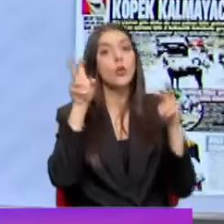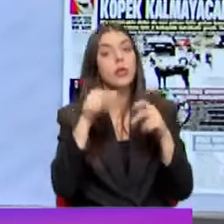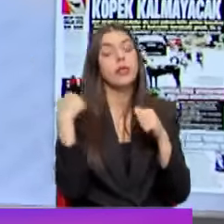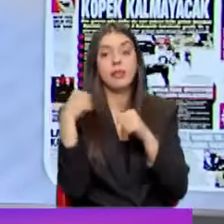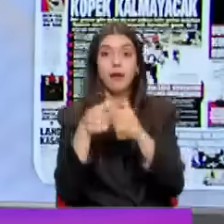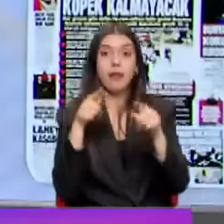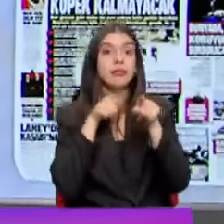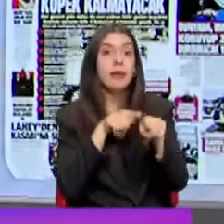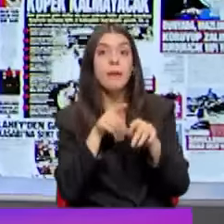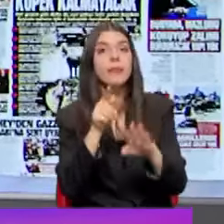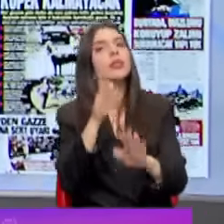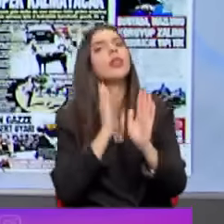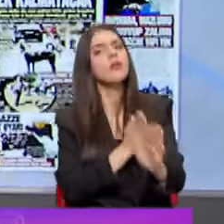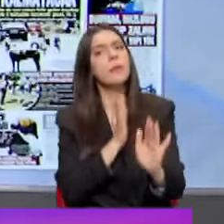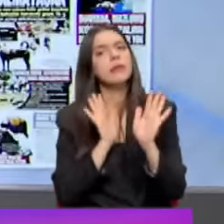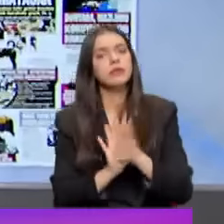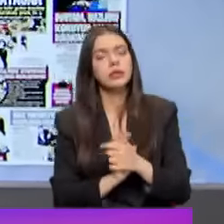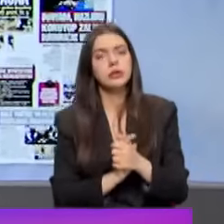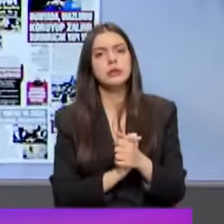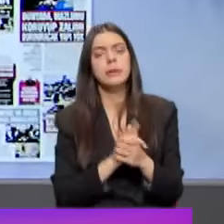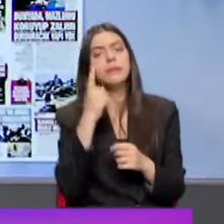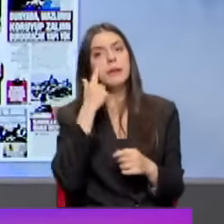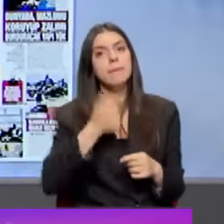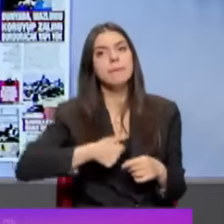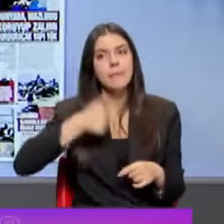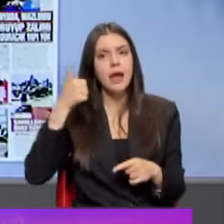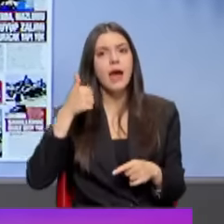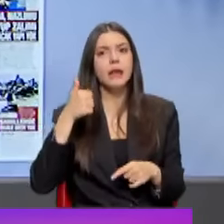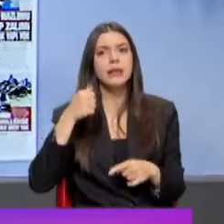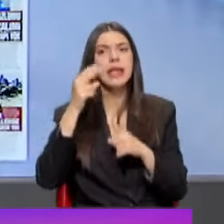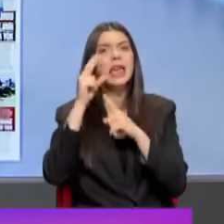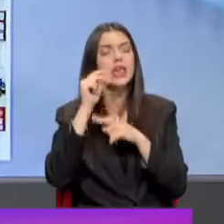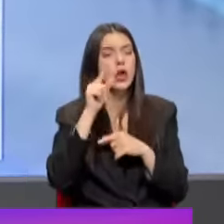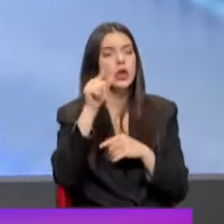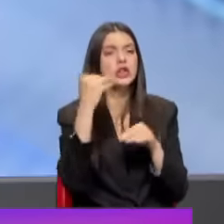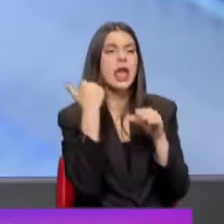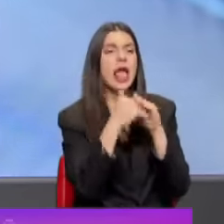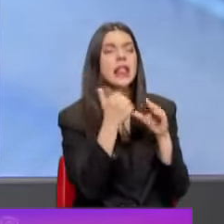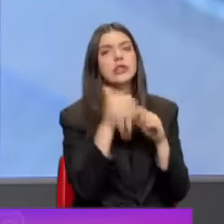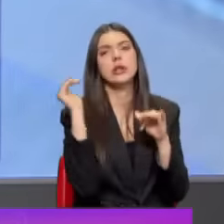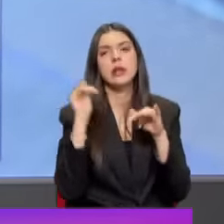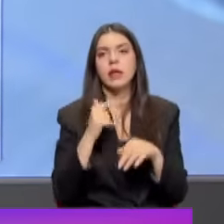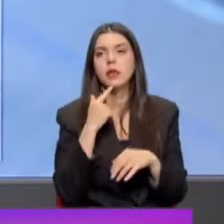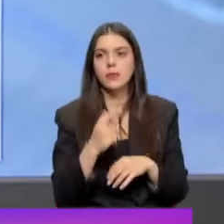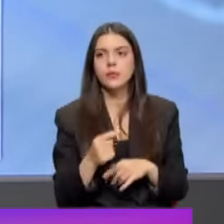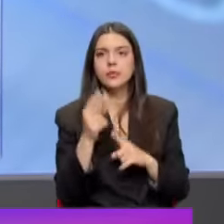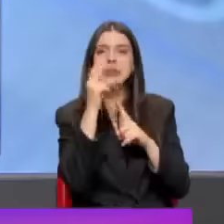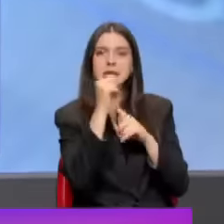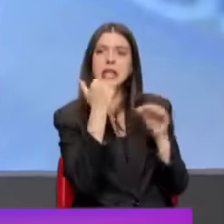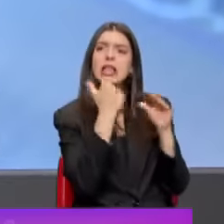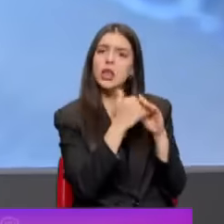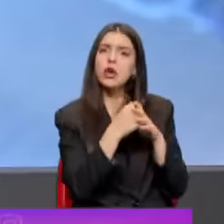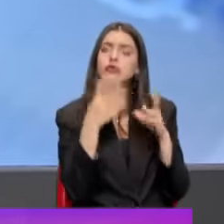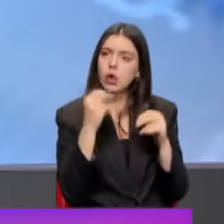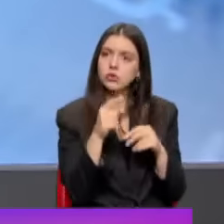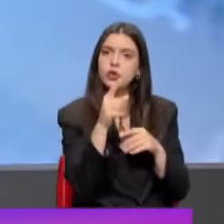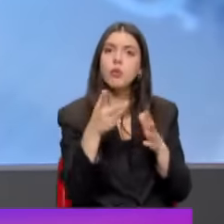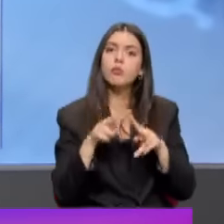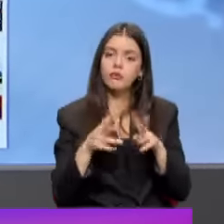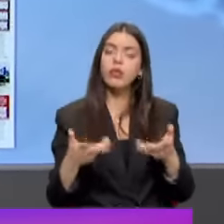olmayı sürdüreceğiz Eee bakan ideolojik bir takım eleştiriler geldi diyor e ideolojik olursa Hazırladığınız